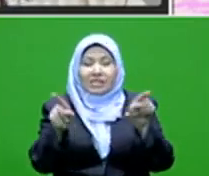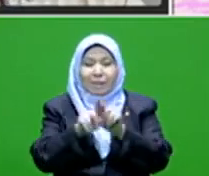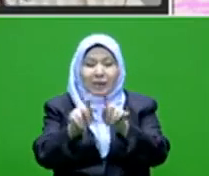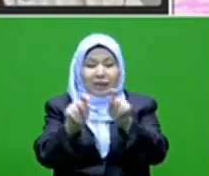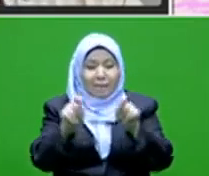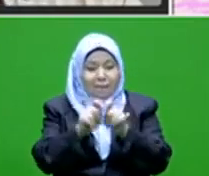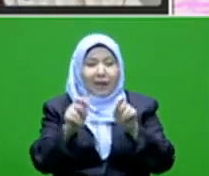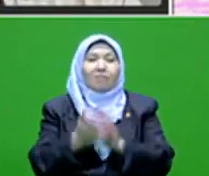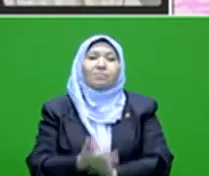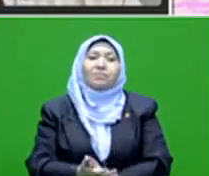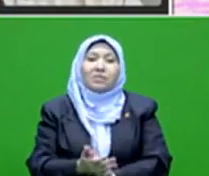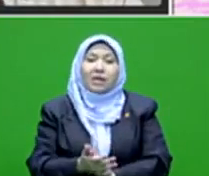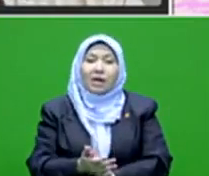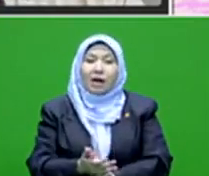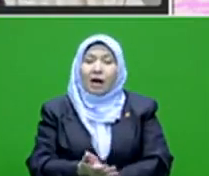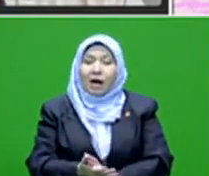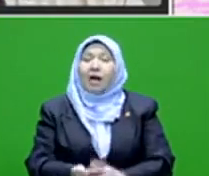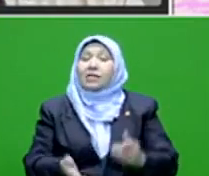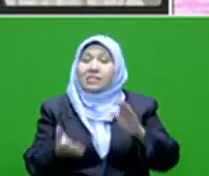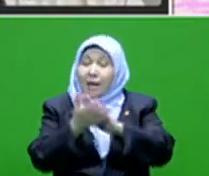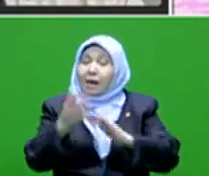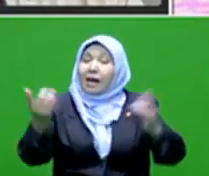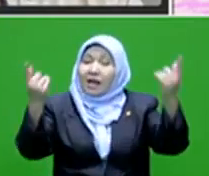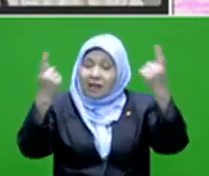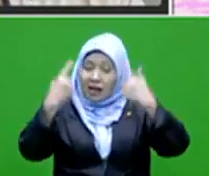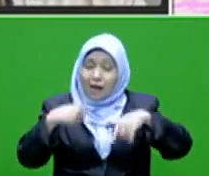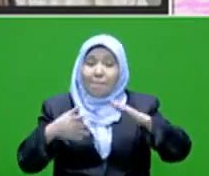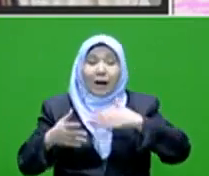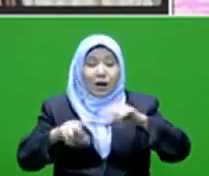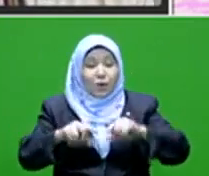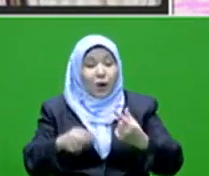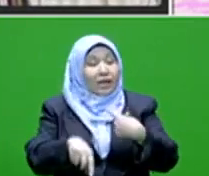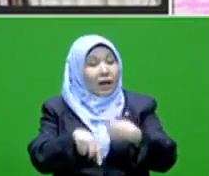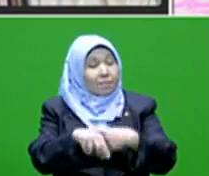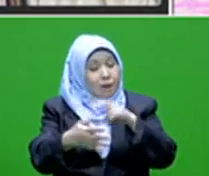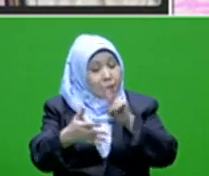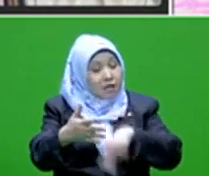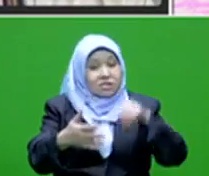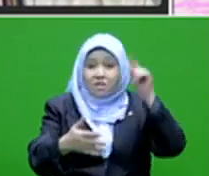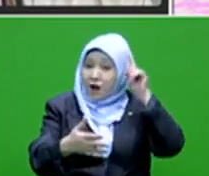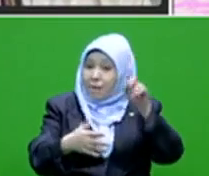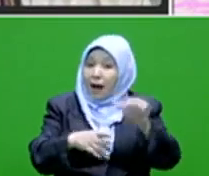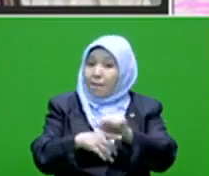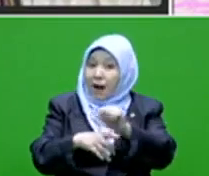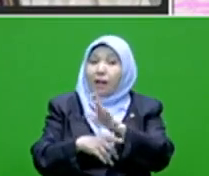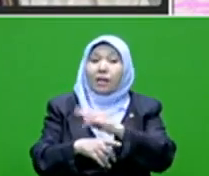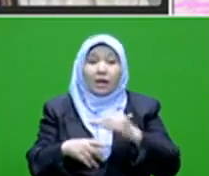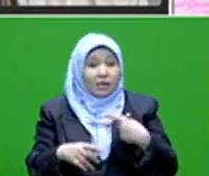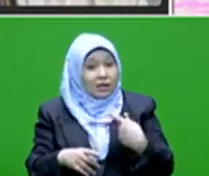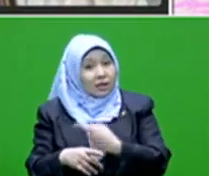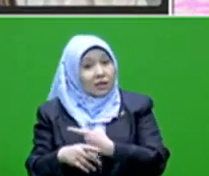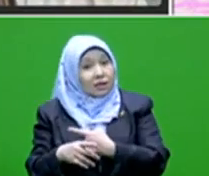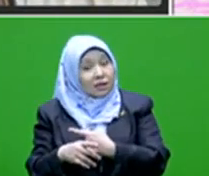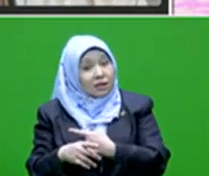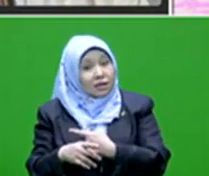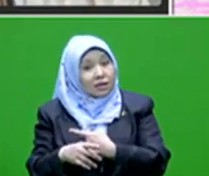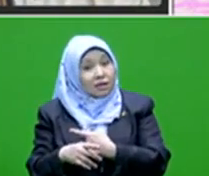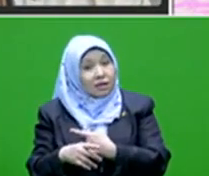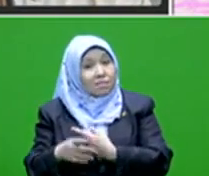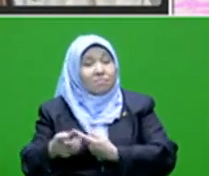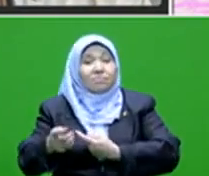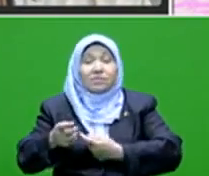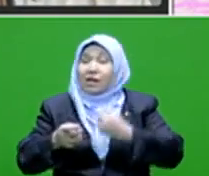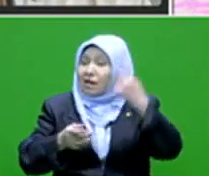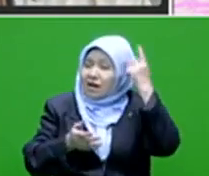Masya-Allah Ustaz Don. Selamat datang Ustaz Don ke My Quran Time, baca faham amal. dan kita mengenali Ustaz